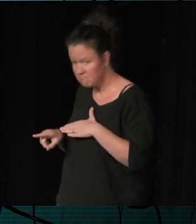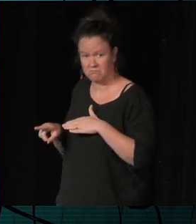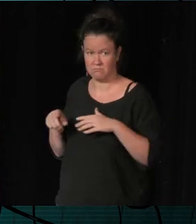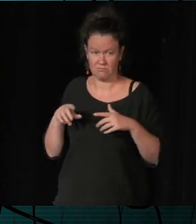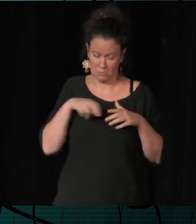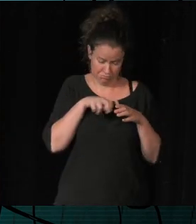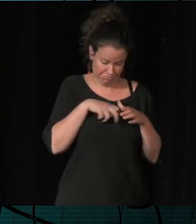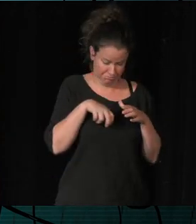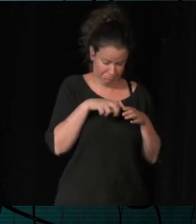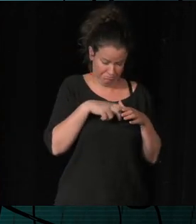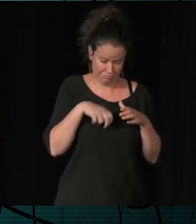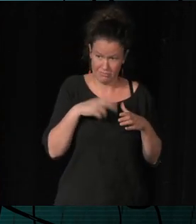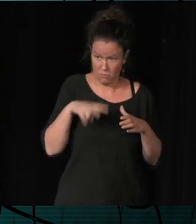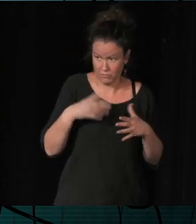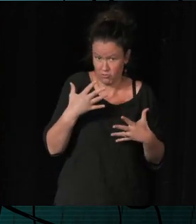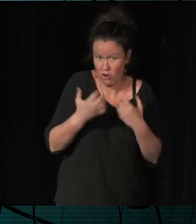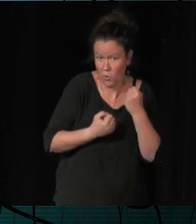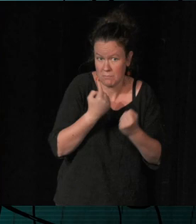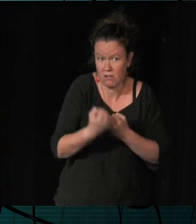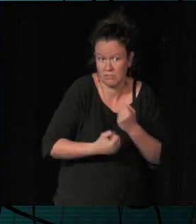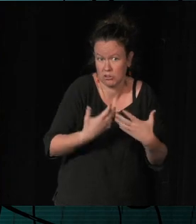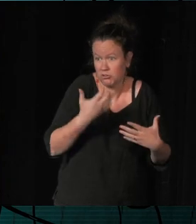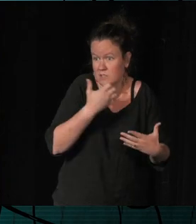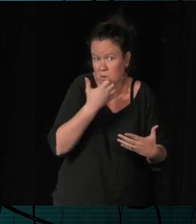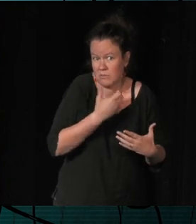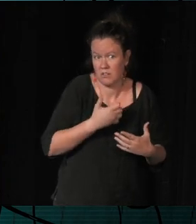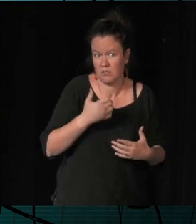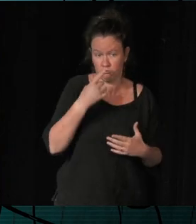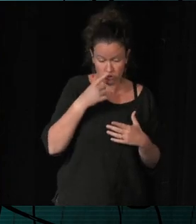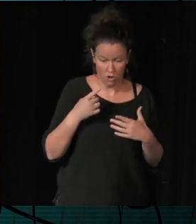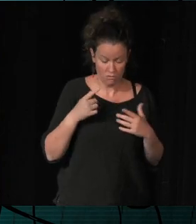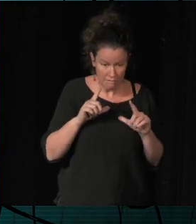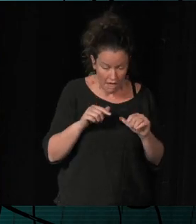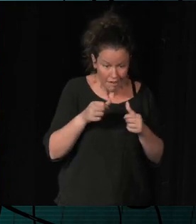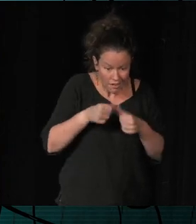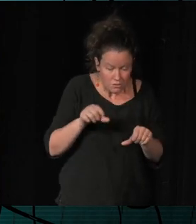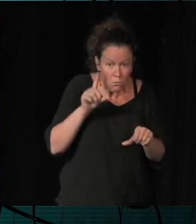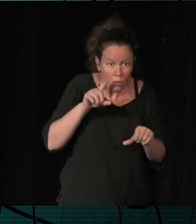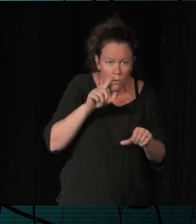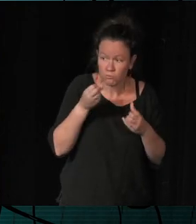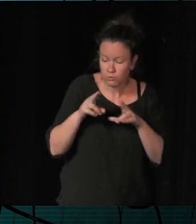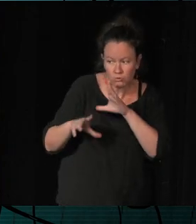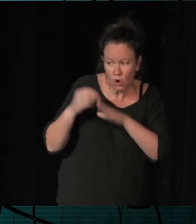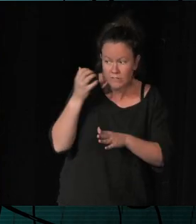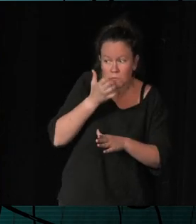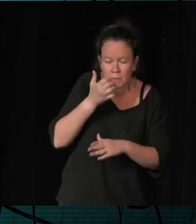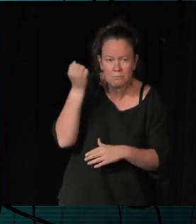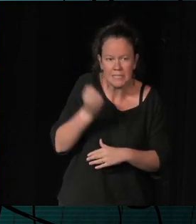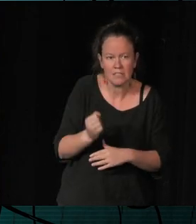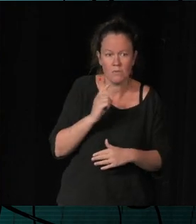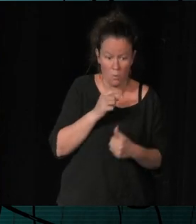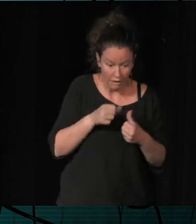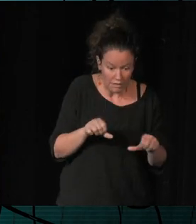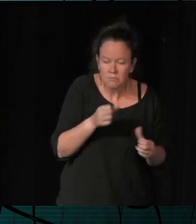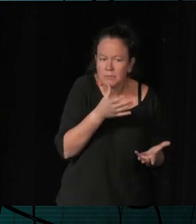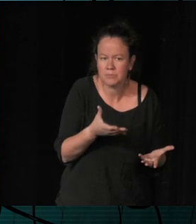que personne ne s'infligerait ça de lui-même. Il a dû se passer quelque chose dehors. Il doit y avoir un monstre ou quelque chose qui l'empêche de sortir. Et ce qui est intéressant, et